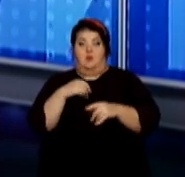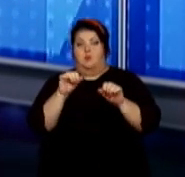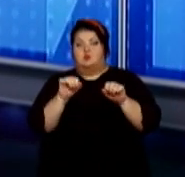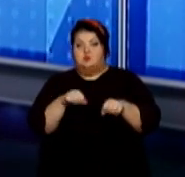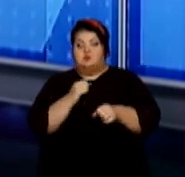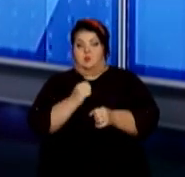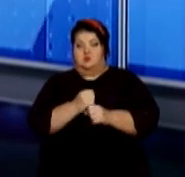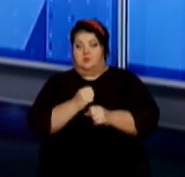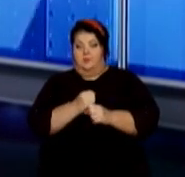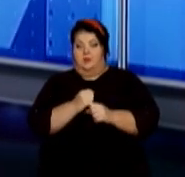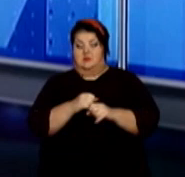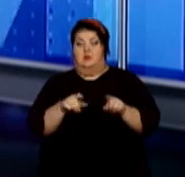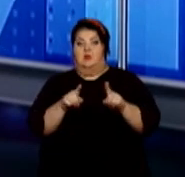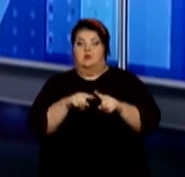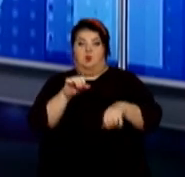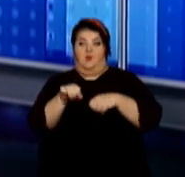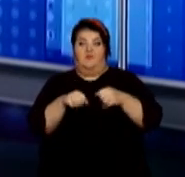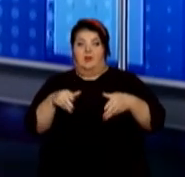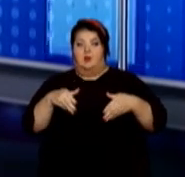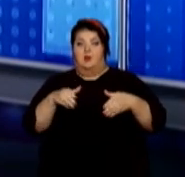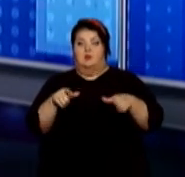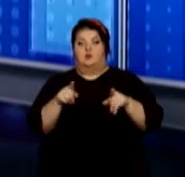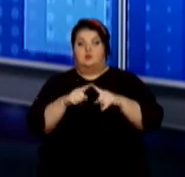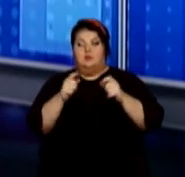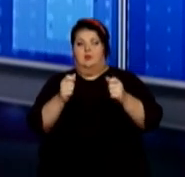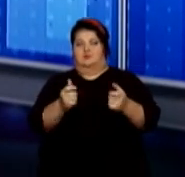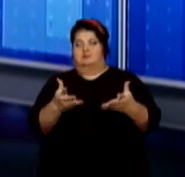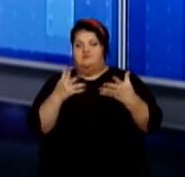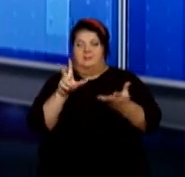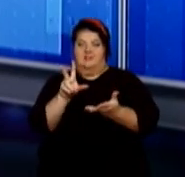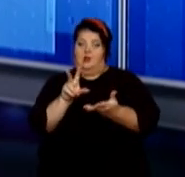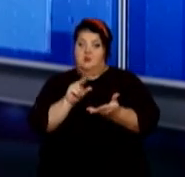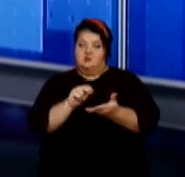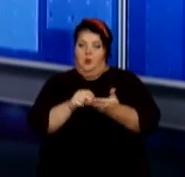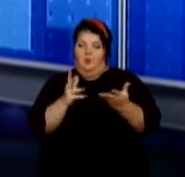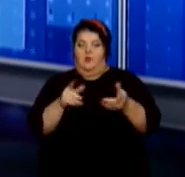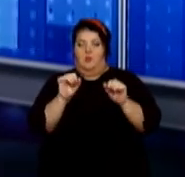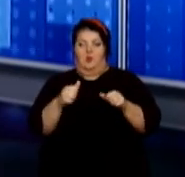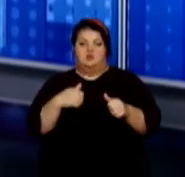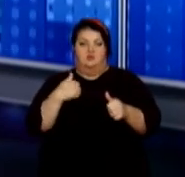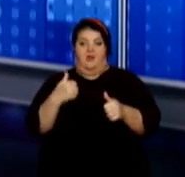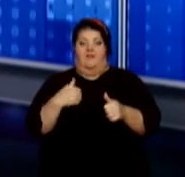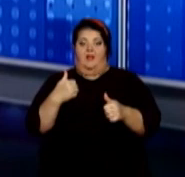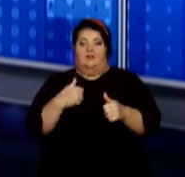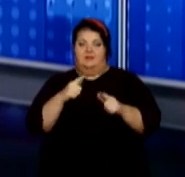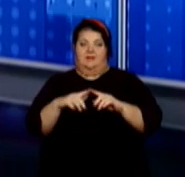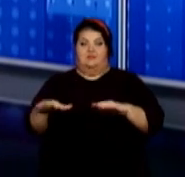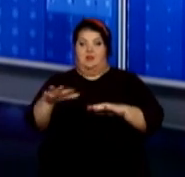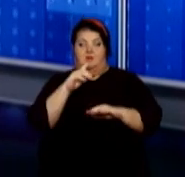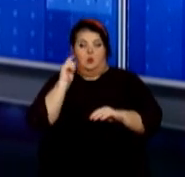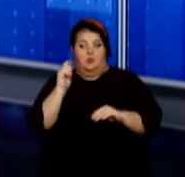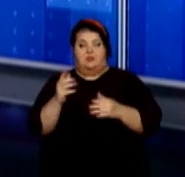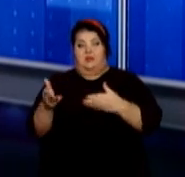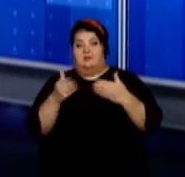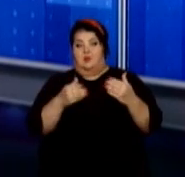зробити цю велодоріжку такою показовою, да, зразковою, скажімо так, якою зможемо хвалитися її вже на території України і запрошувати